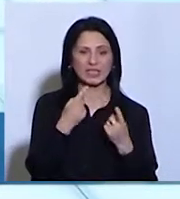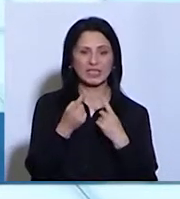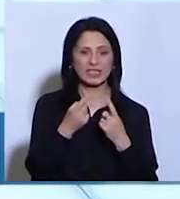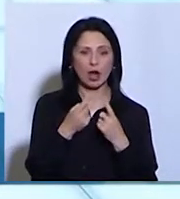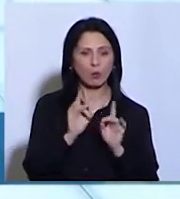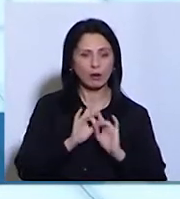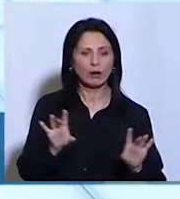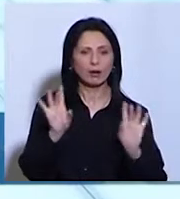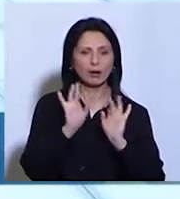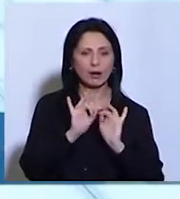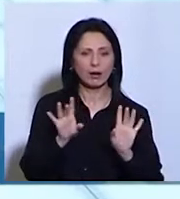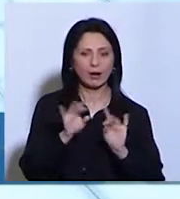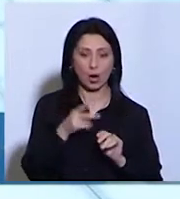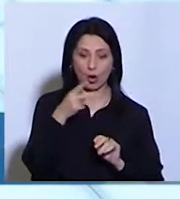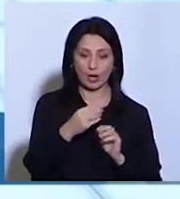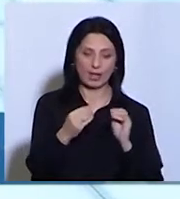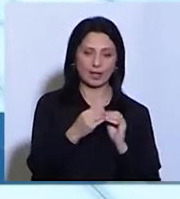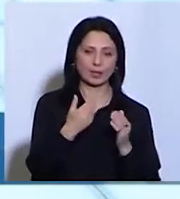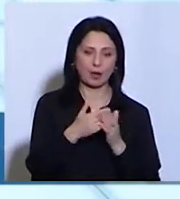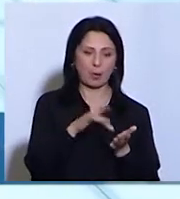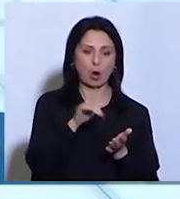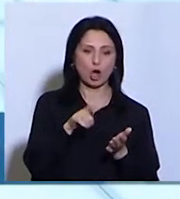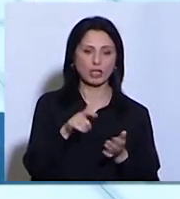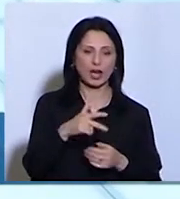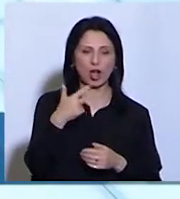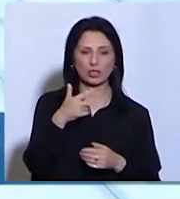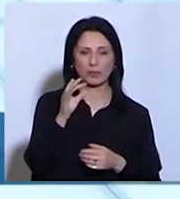მოაქვს გარკვეული შედეგი. თუ 2010-ში მოსახლეობის